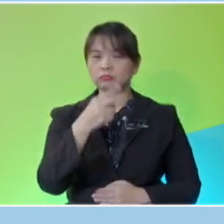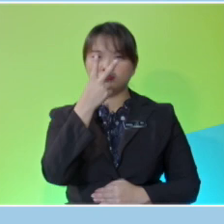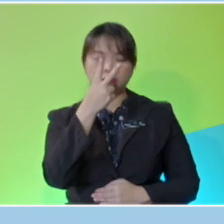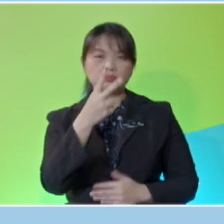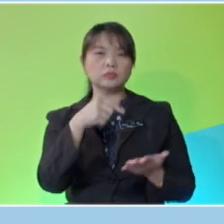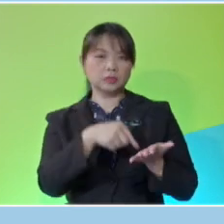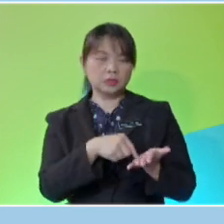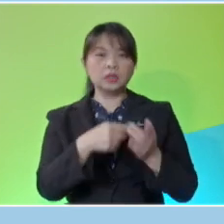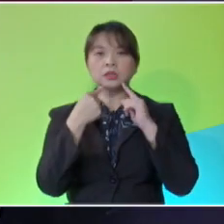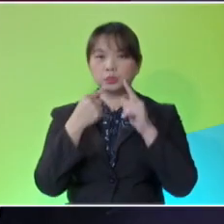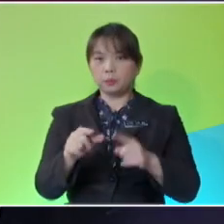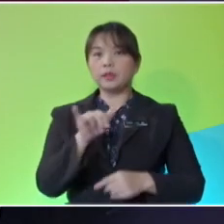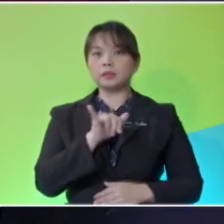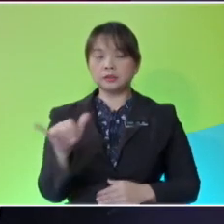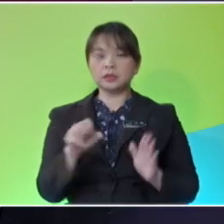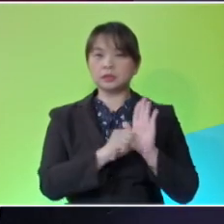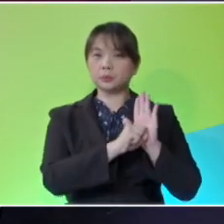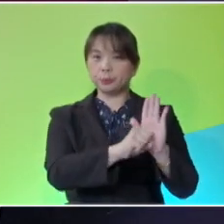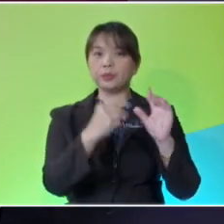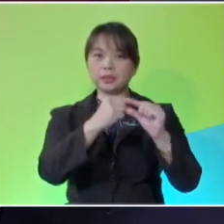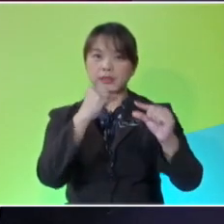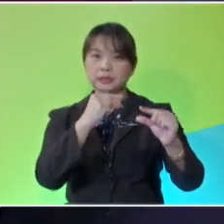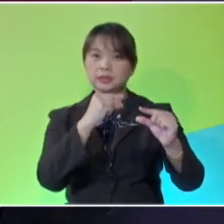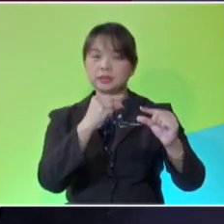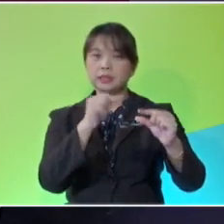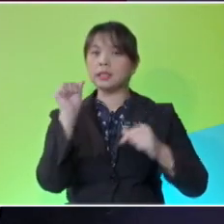atas Jawabannya simbol garis